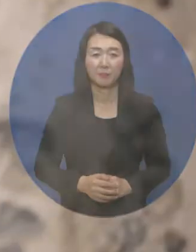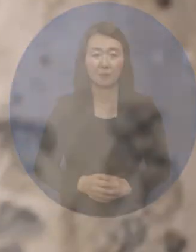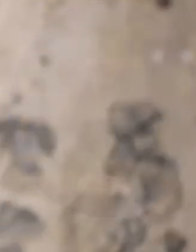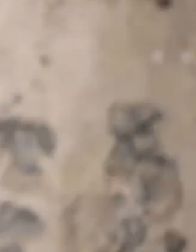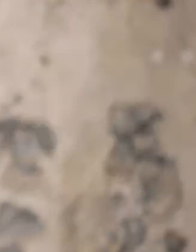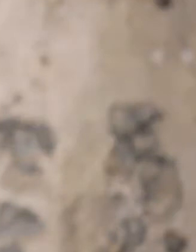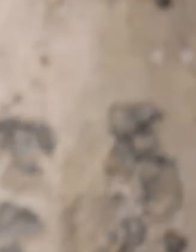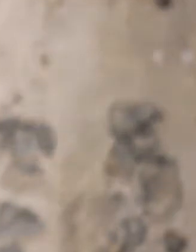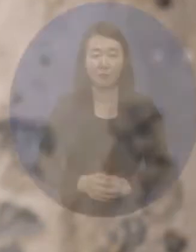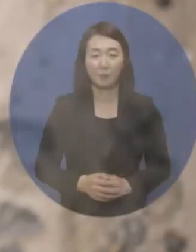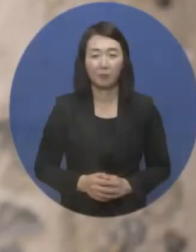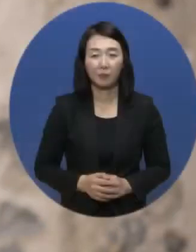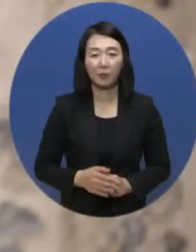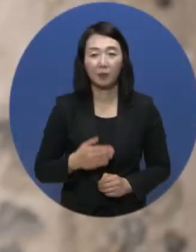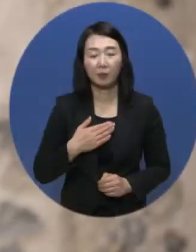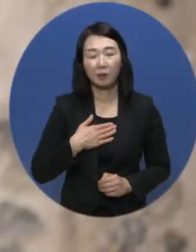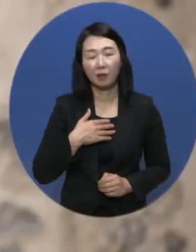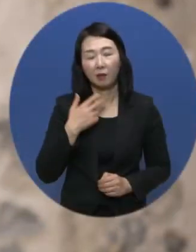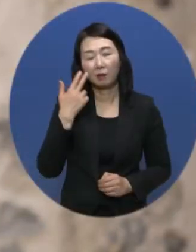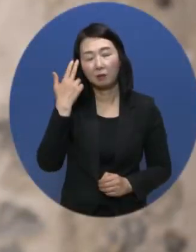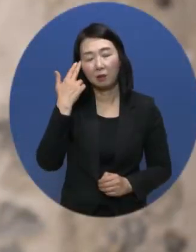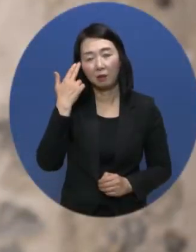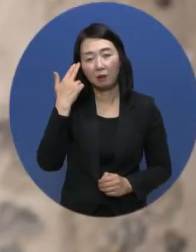그렇게 제 정신은 더 피폐해져 갔습니다.